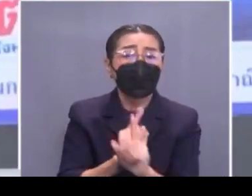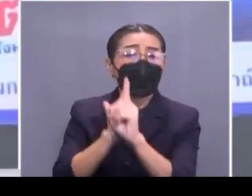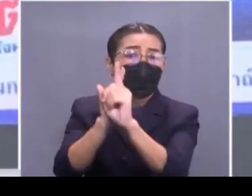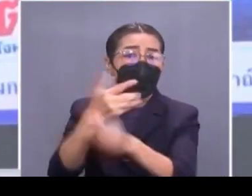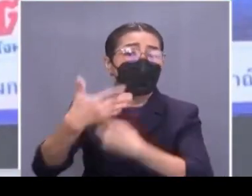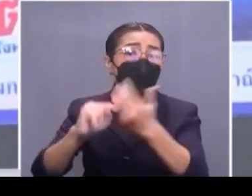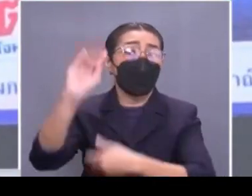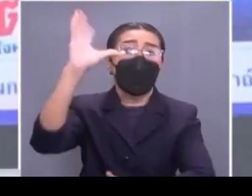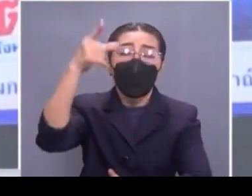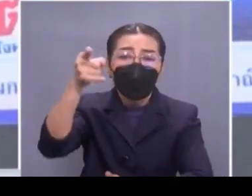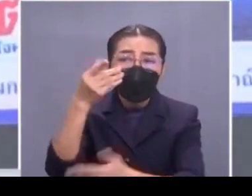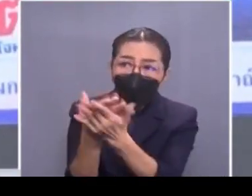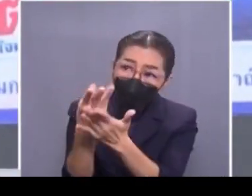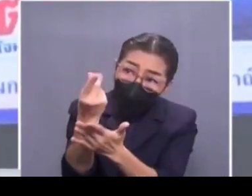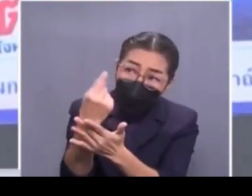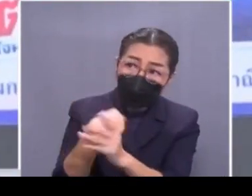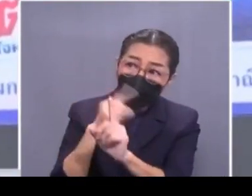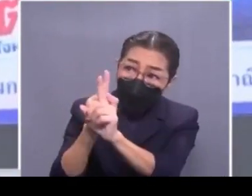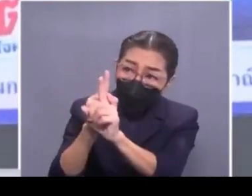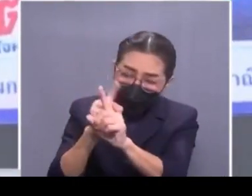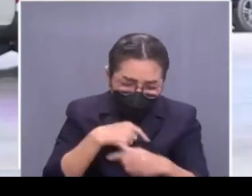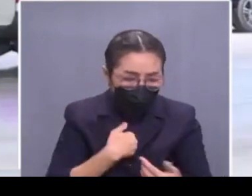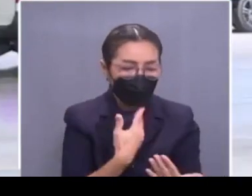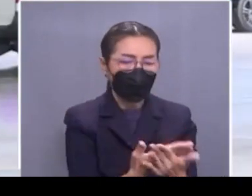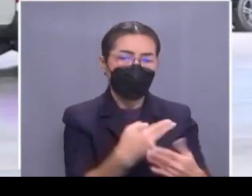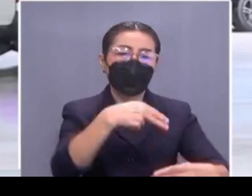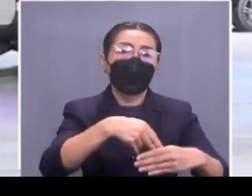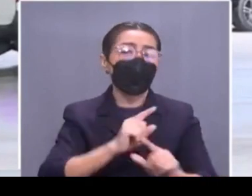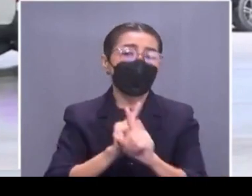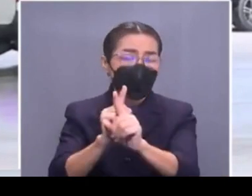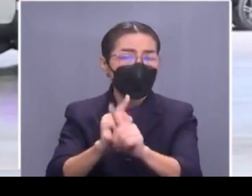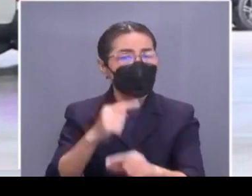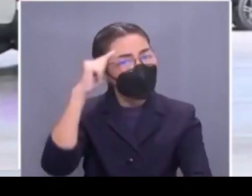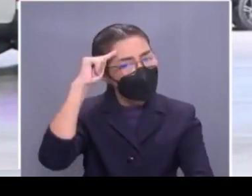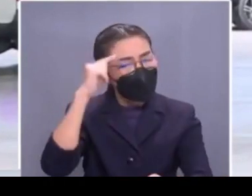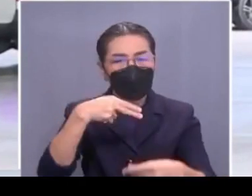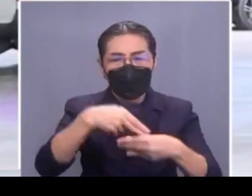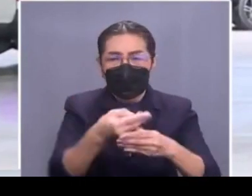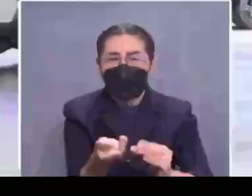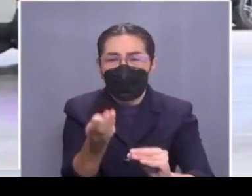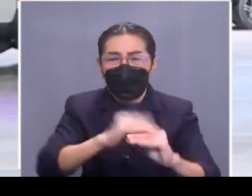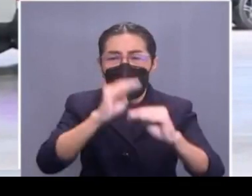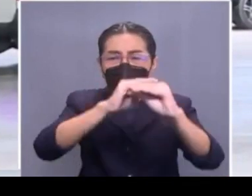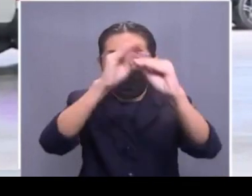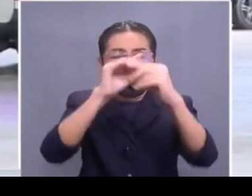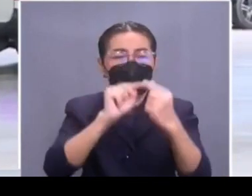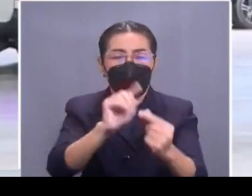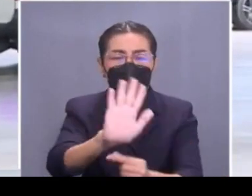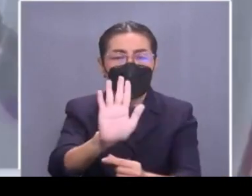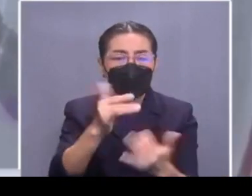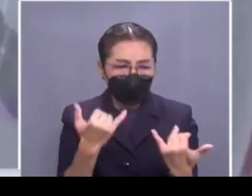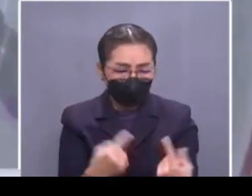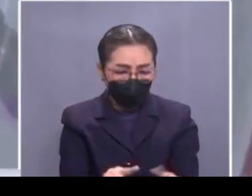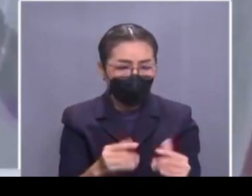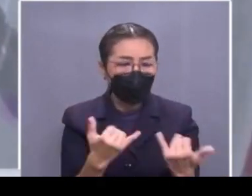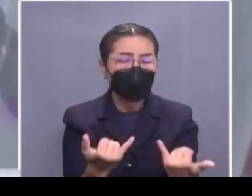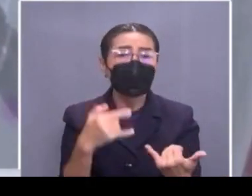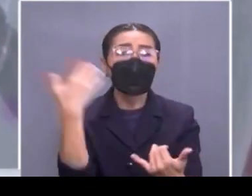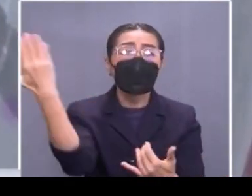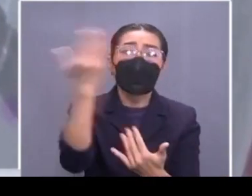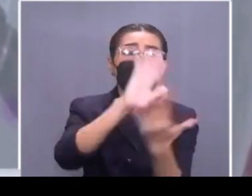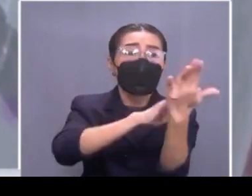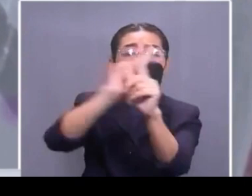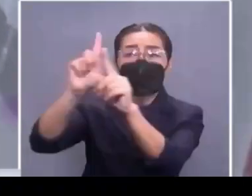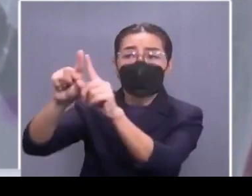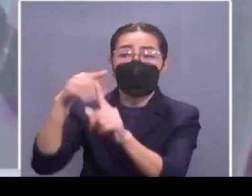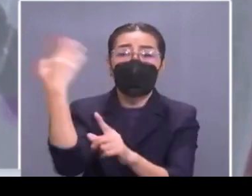ามราคาอย่างใกล้ชิดค่ะแล้วก็เชื่อด้วยว่าทิศทางน้ำมันนั้นไม่น่าจะขึ้นต่อเนื่องที่ขึ้นก็เพราะว่าเป็นเหตุจำเป็นจากหน้าหนาวในหลายประเทศ